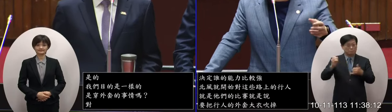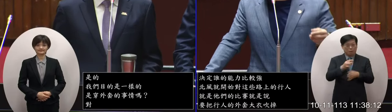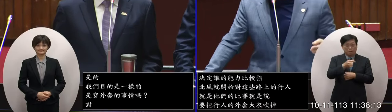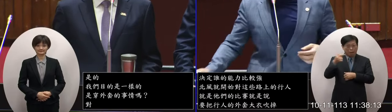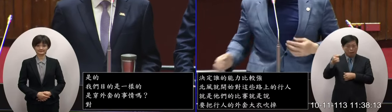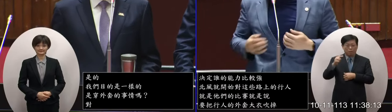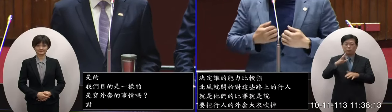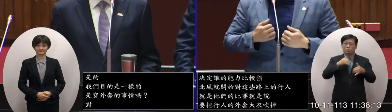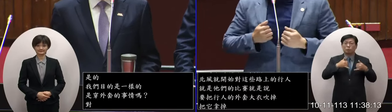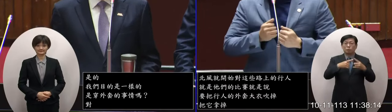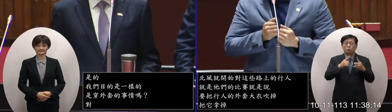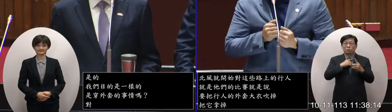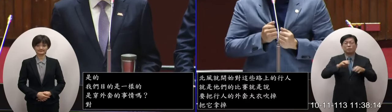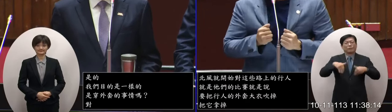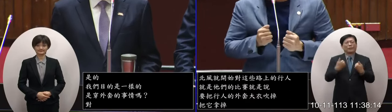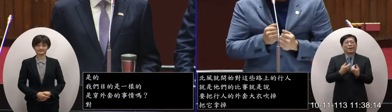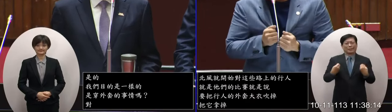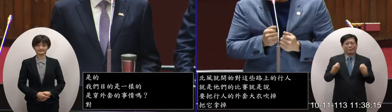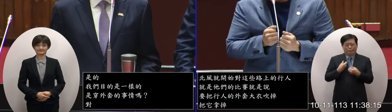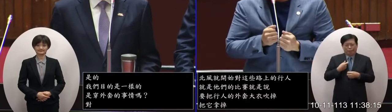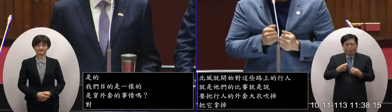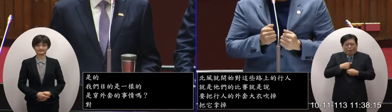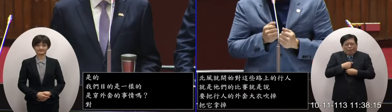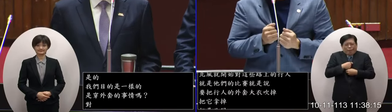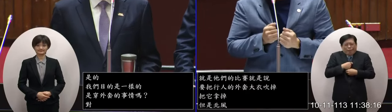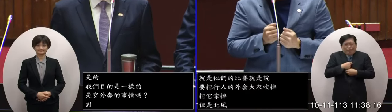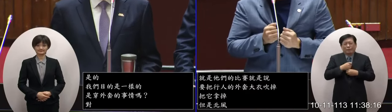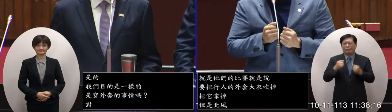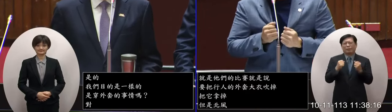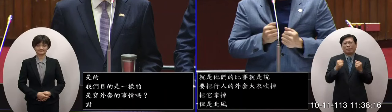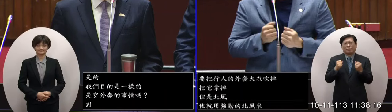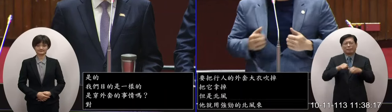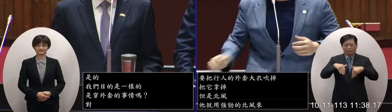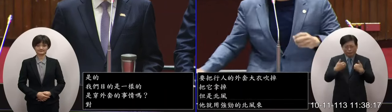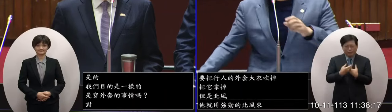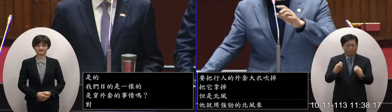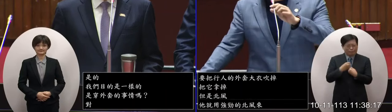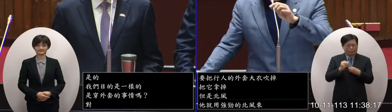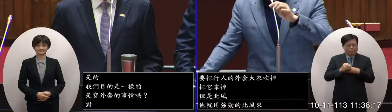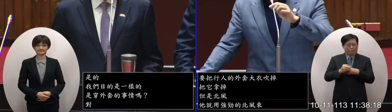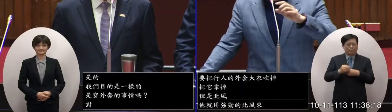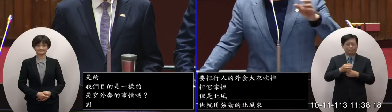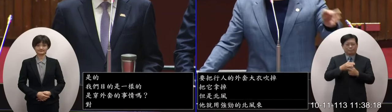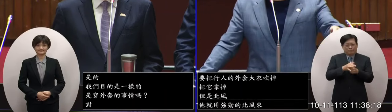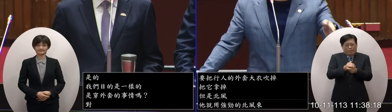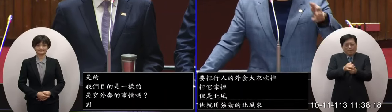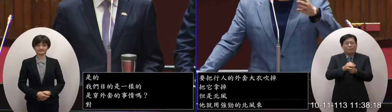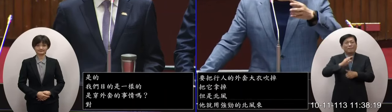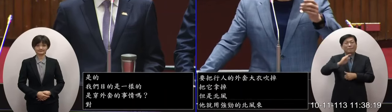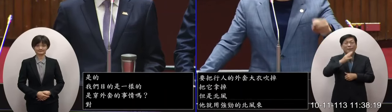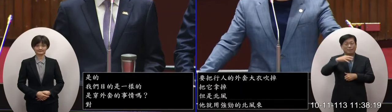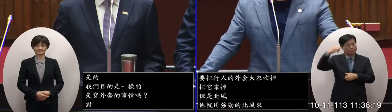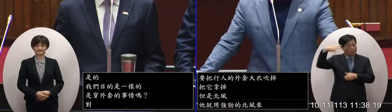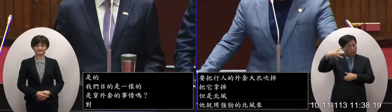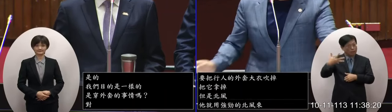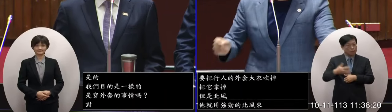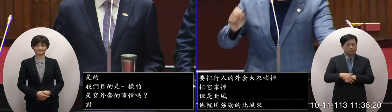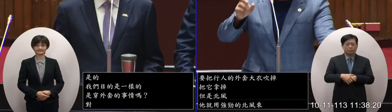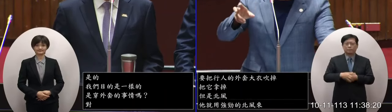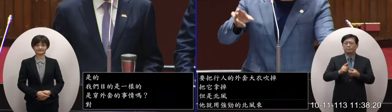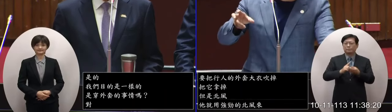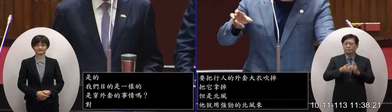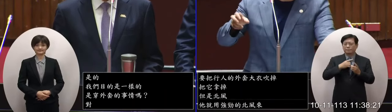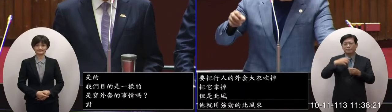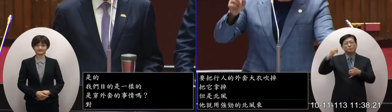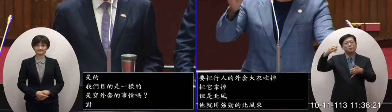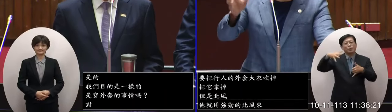吹，但是路上的行人就是把衣服越拉得更紧，因为越冷嘛，就穿得更紧。但是反观太阳，他用他